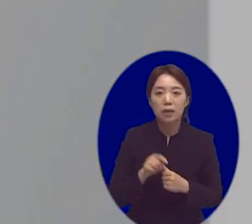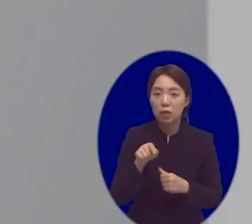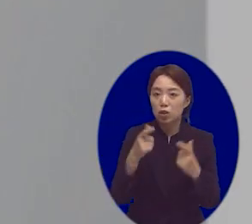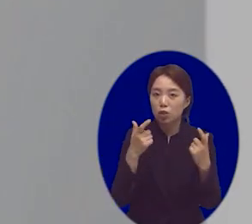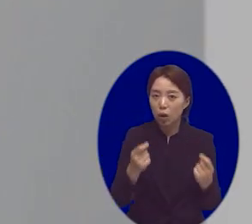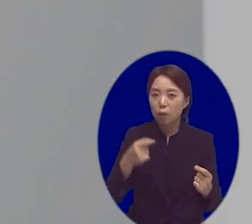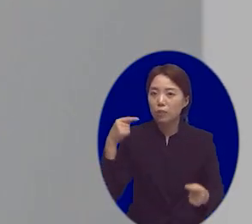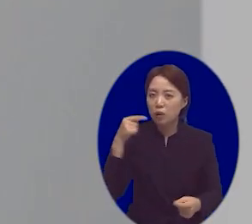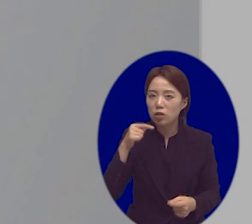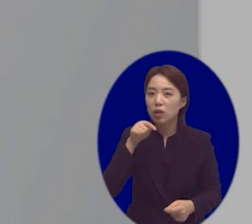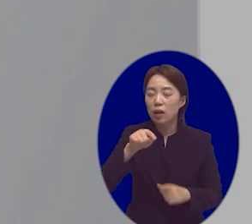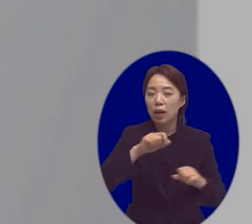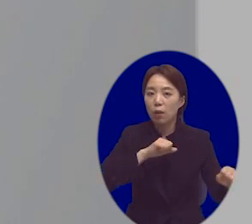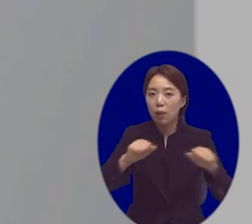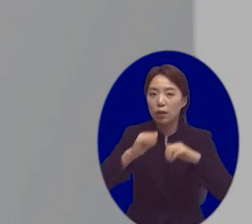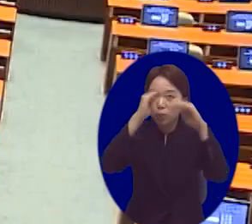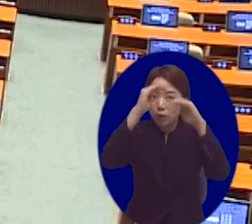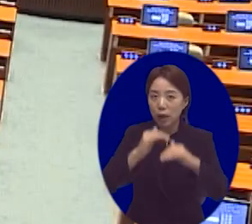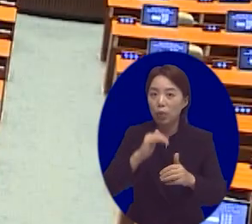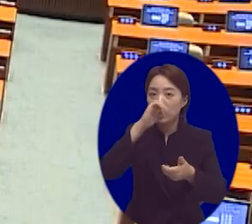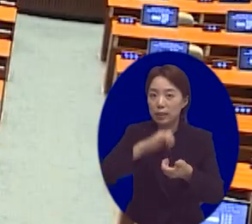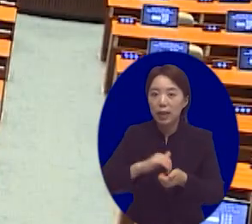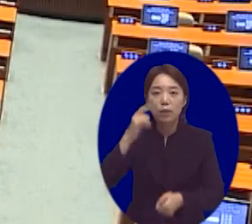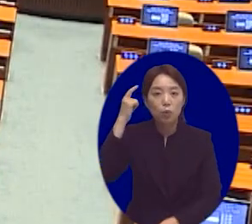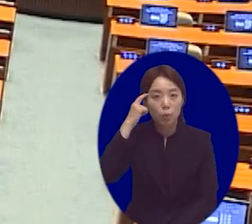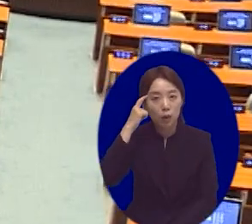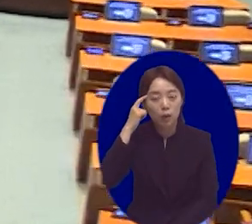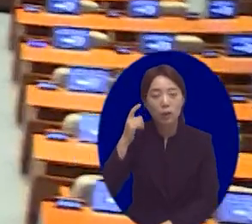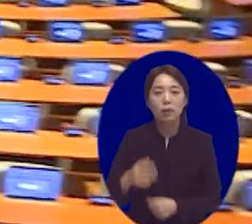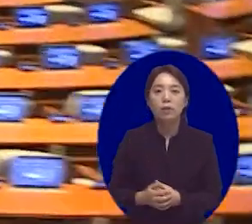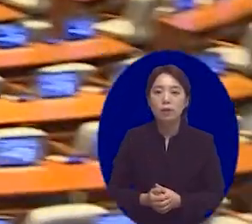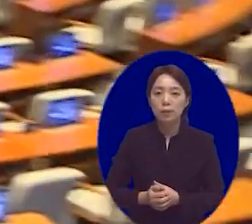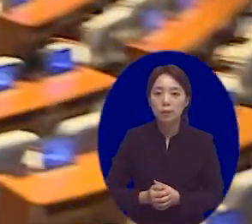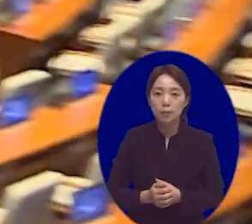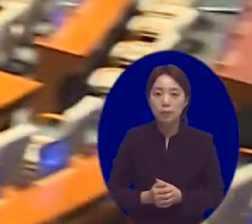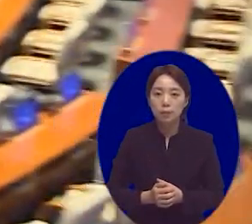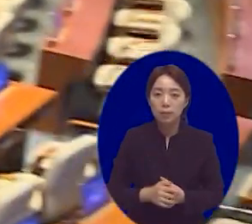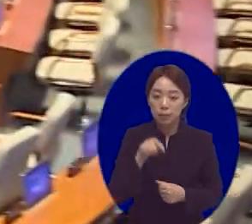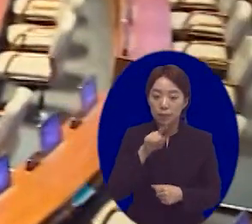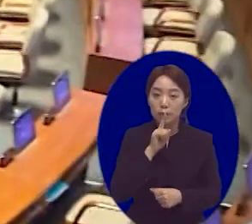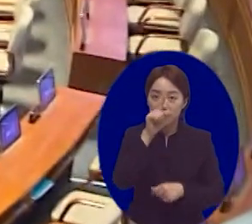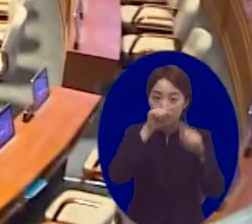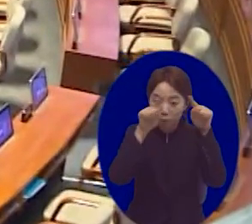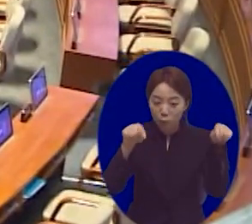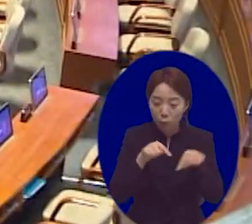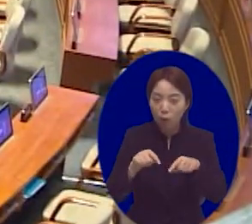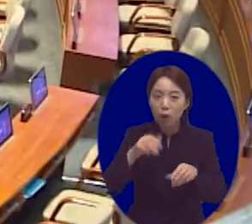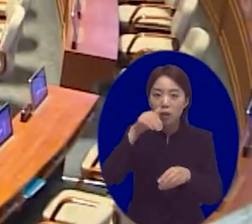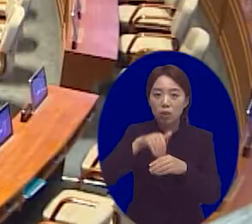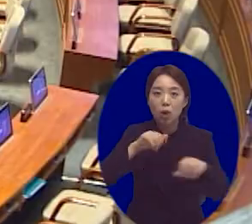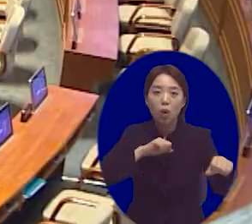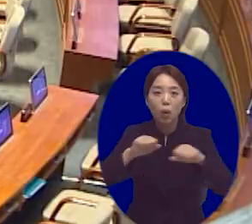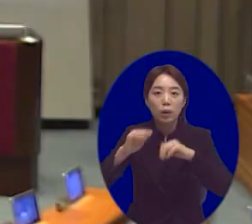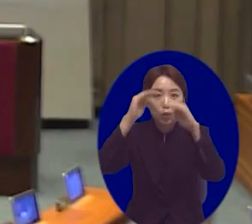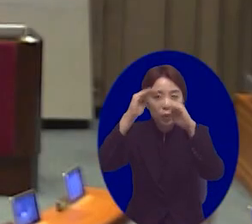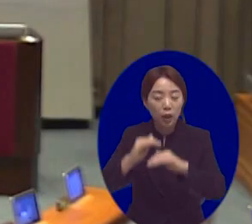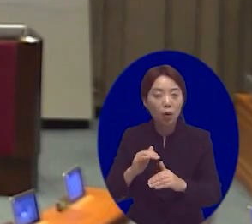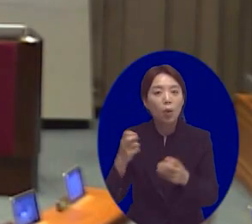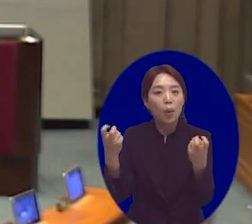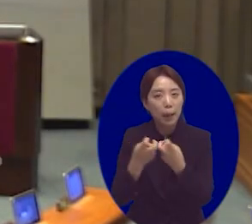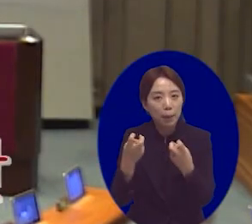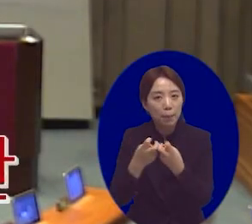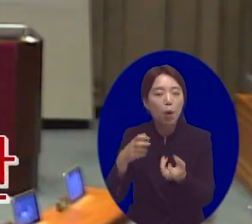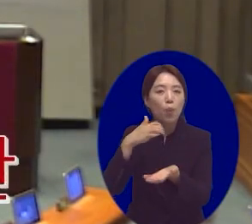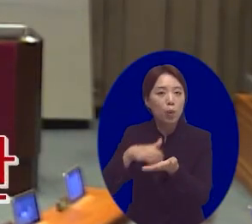보고를 제한하는 이유는 뭘까요? 의정활동 보고가 선거운동의 방법과 횟수 등에 대해 엄격하게 제한하고